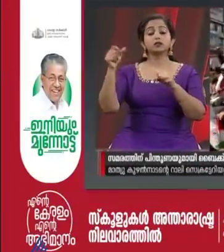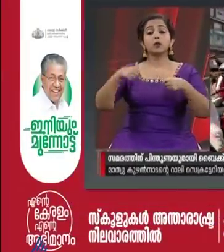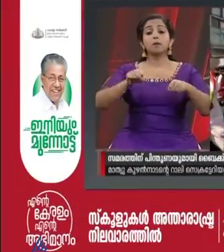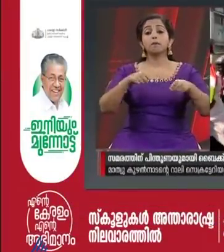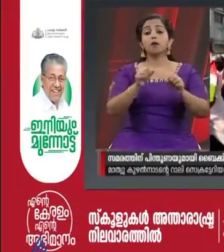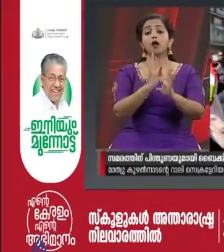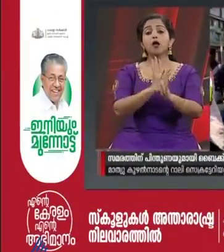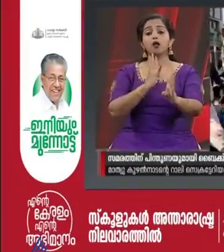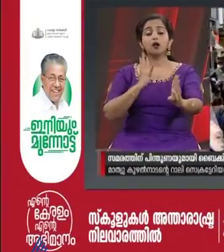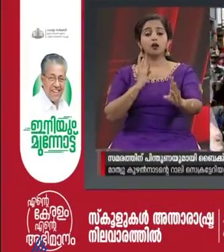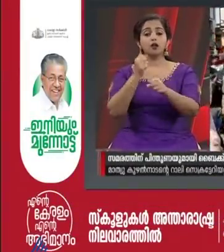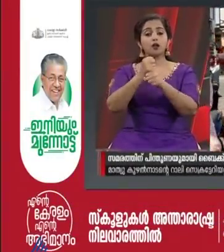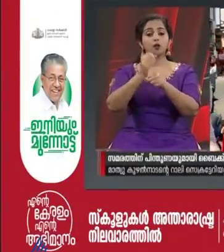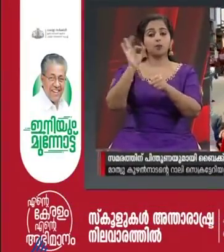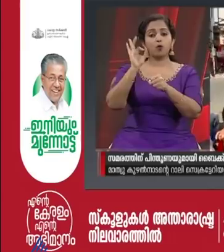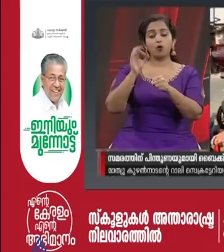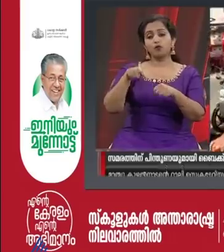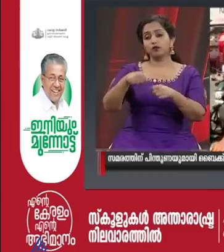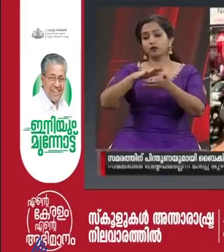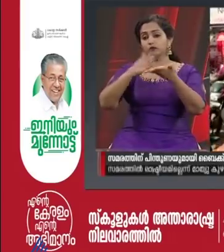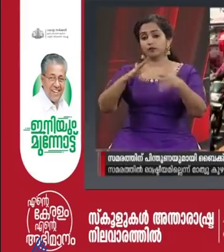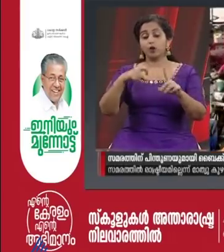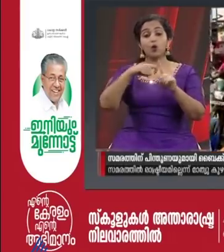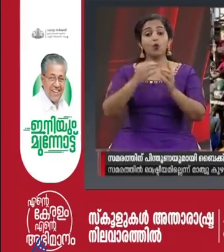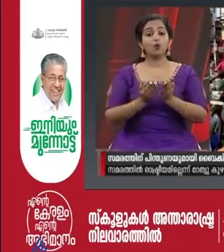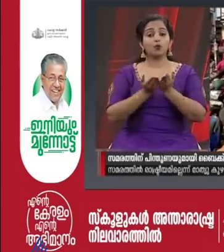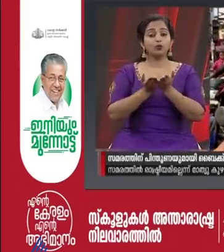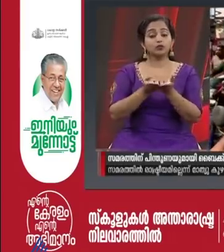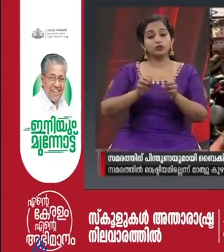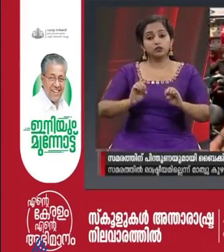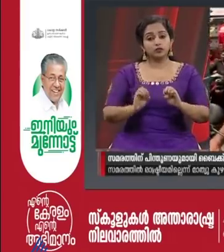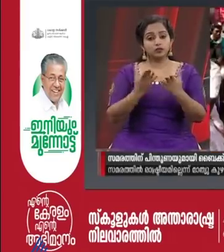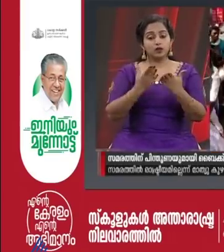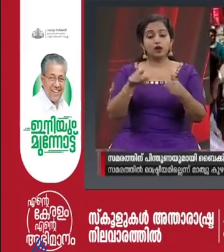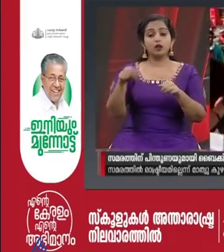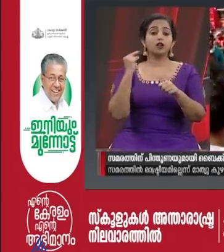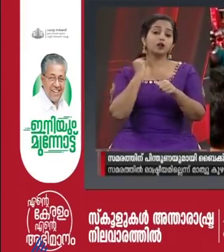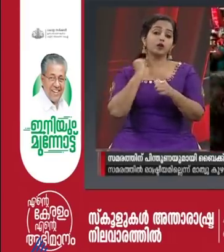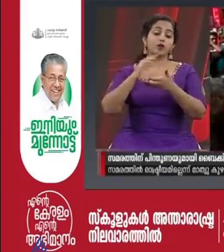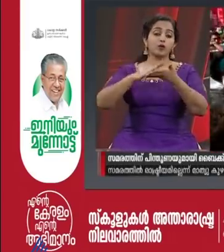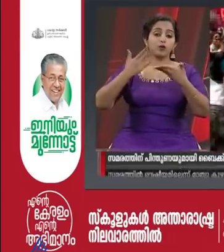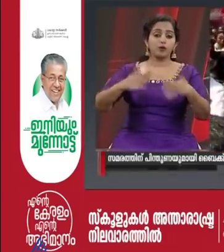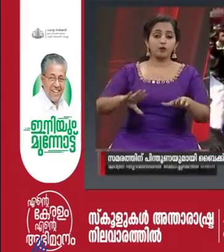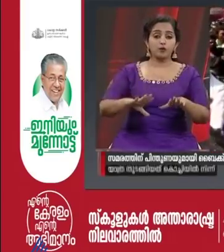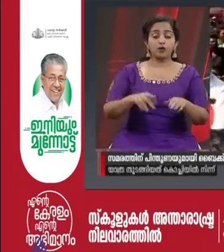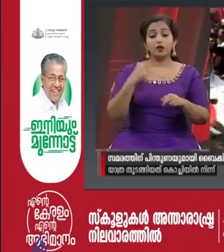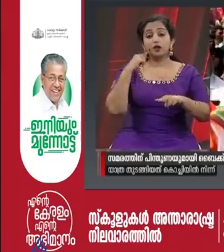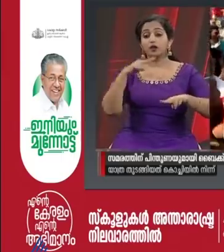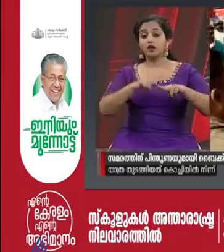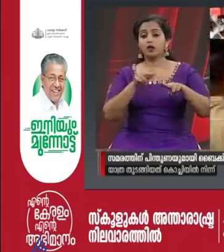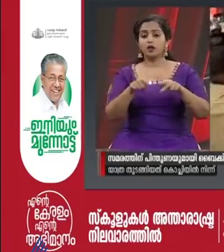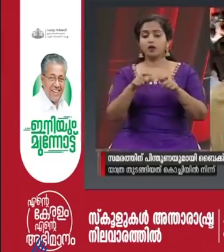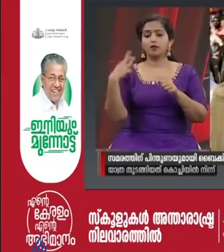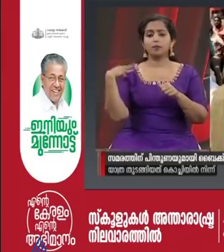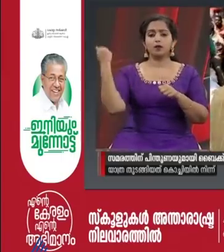സെക്രട്ടേറിയറ്റിനു മുന്നിൽ സമാപിച്ചു. യാത്ര കൊച്ചിയിൽ നിന്നാണ് തുടങ്ങിയത്. പരിധി വിട്ടാൽ മന്ത്രിമാരെ തലങ്ങും വിലങ്ങും നടക്കാൻ അനുവദിക്കില്ലെന്ന് മാത്യു